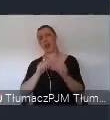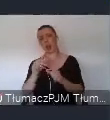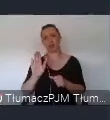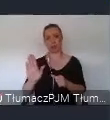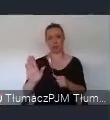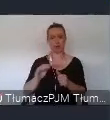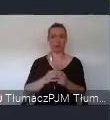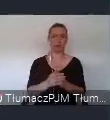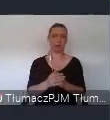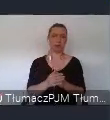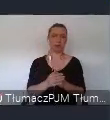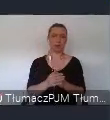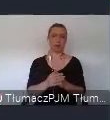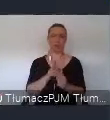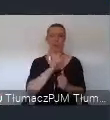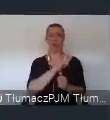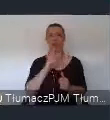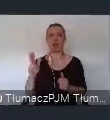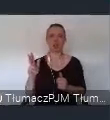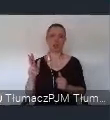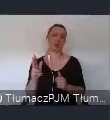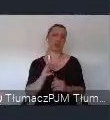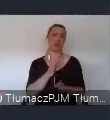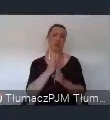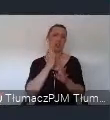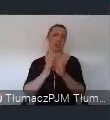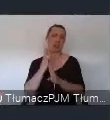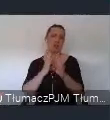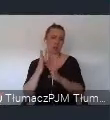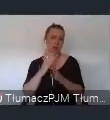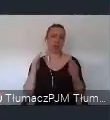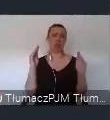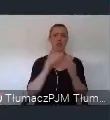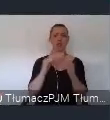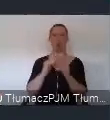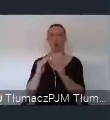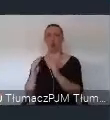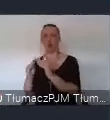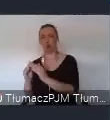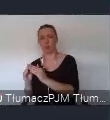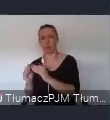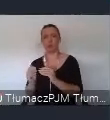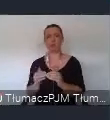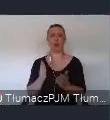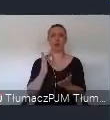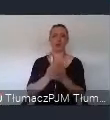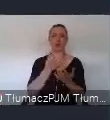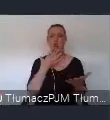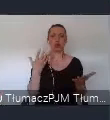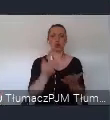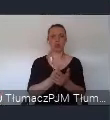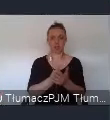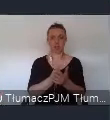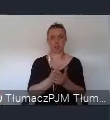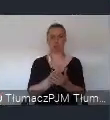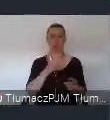rzecz biorąc prawie wszystkie podmioty i te indywidualne gospodarstwa domowe, niektóre systemy ciepłownicze korzystały ze zwolnienia z